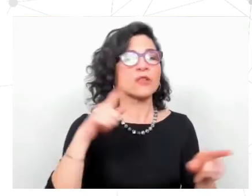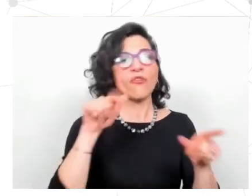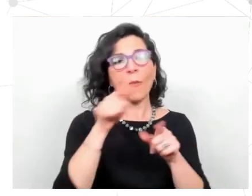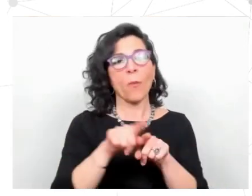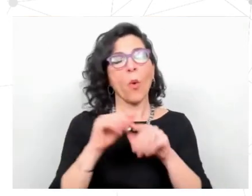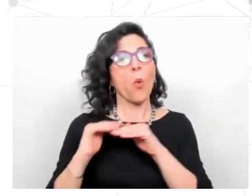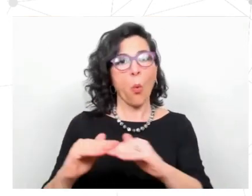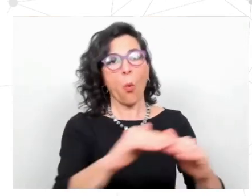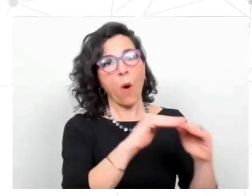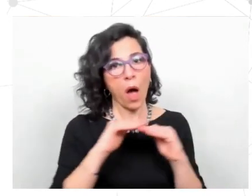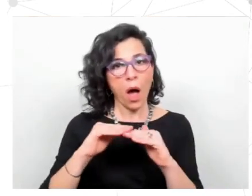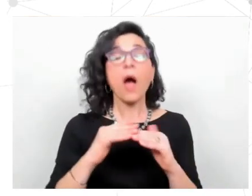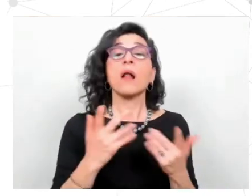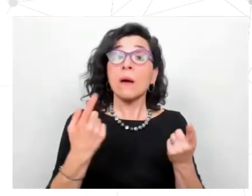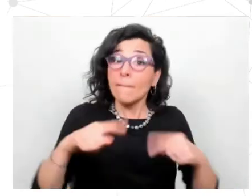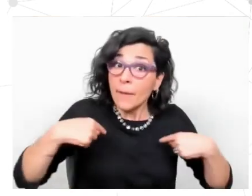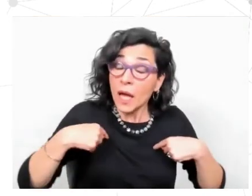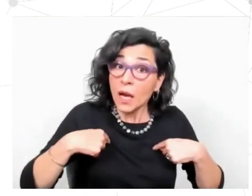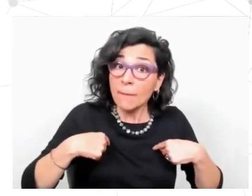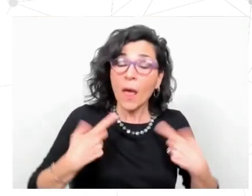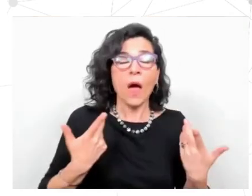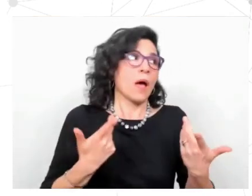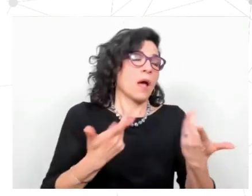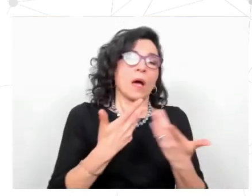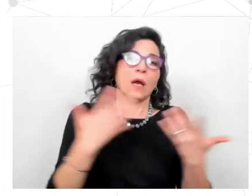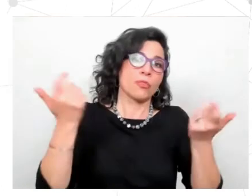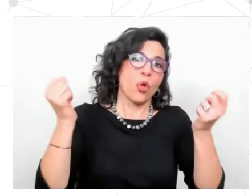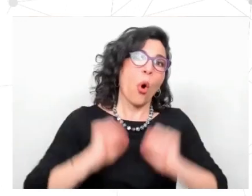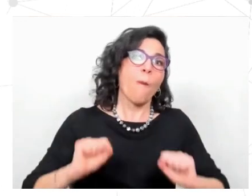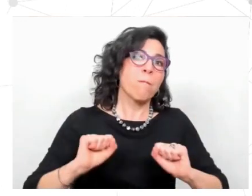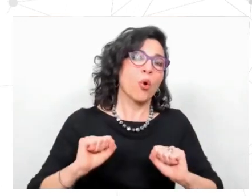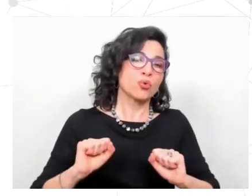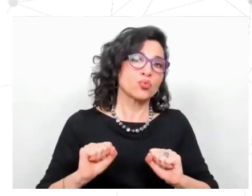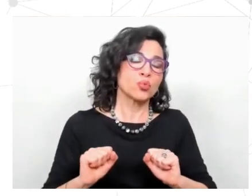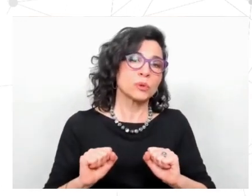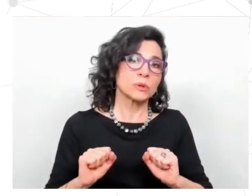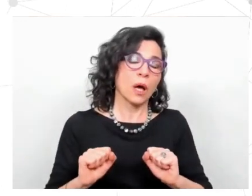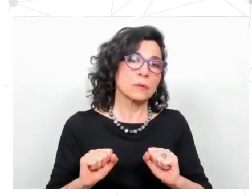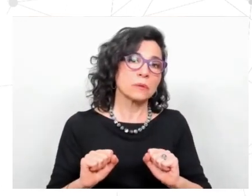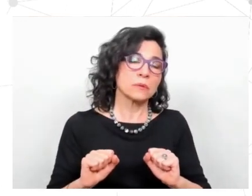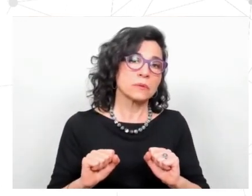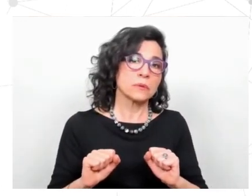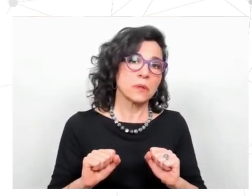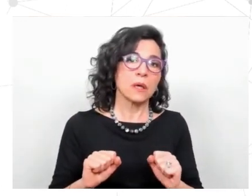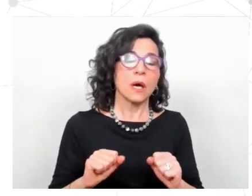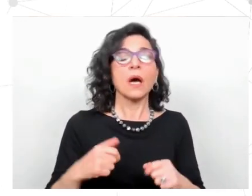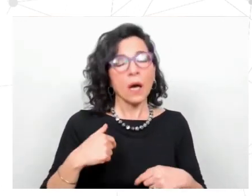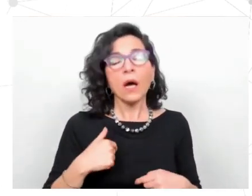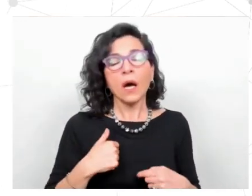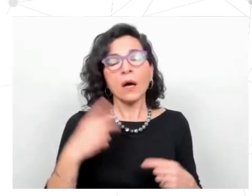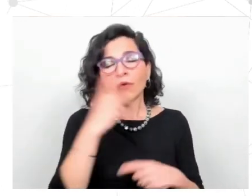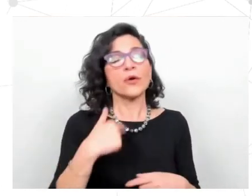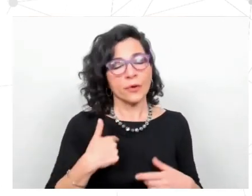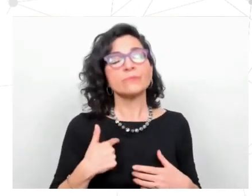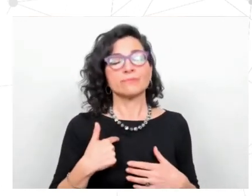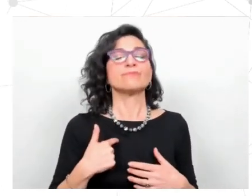una grande opportunità quella di lavorare qui e sono molto grato per avere